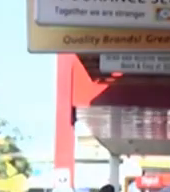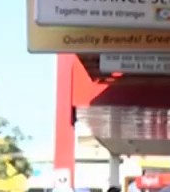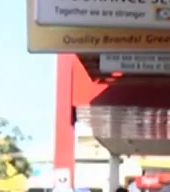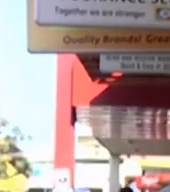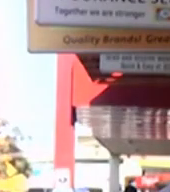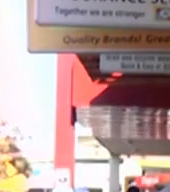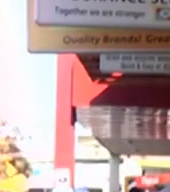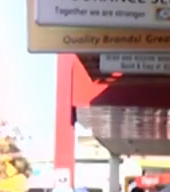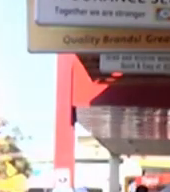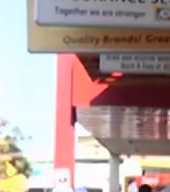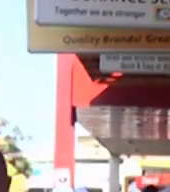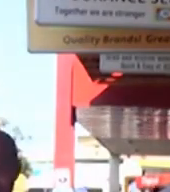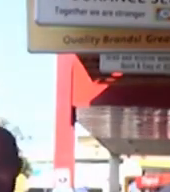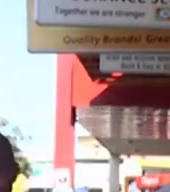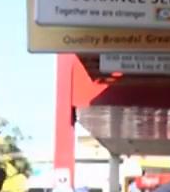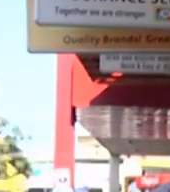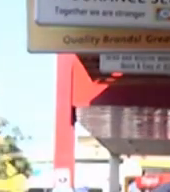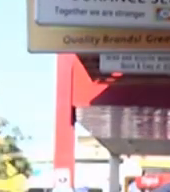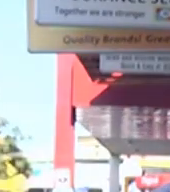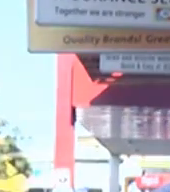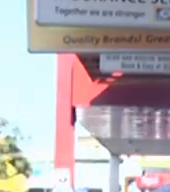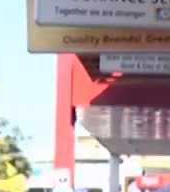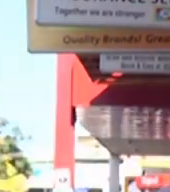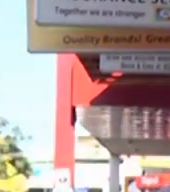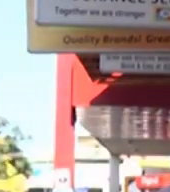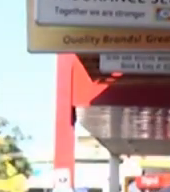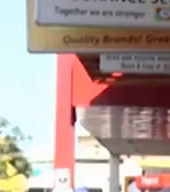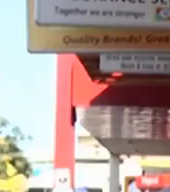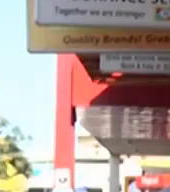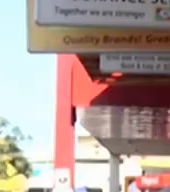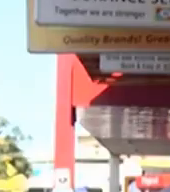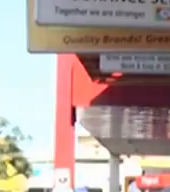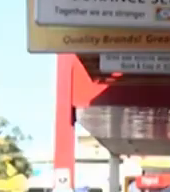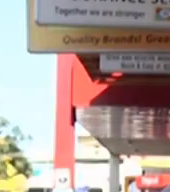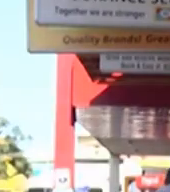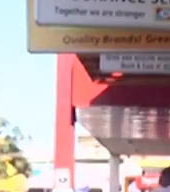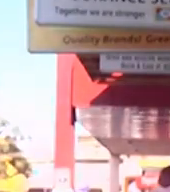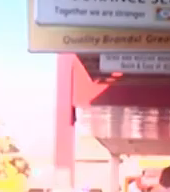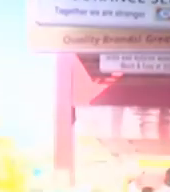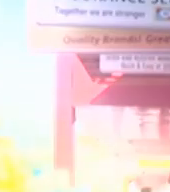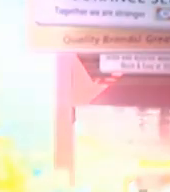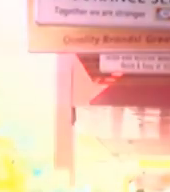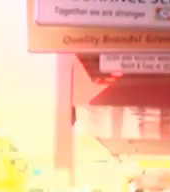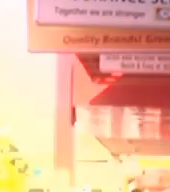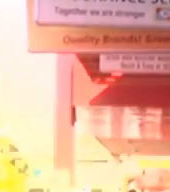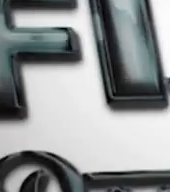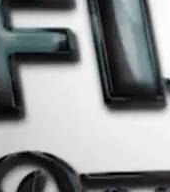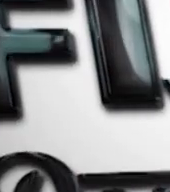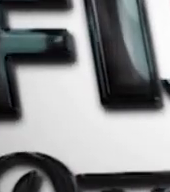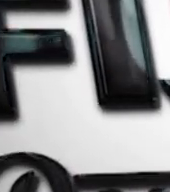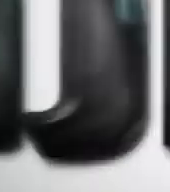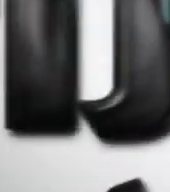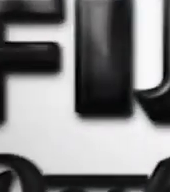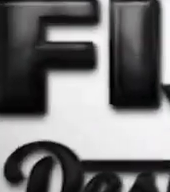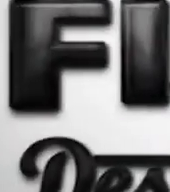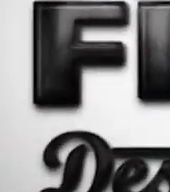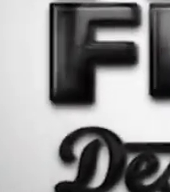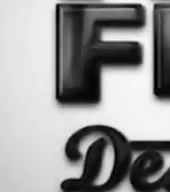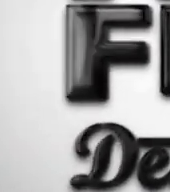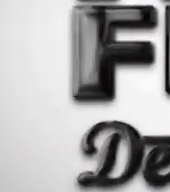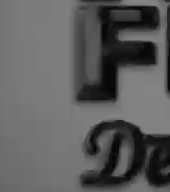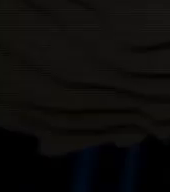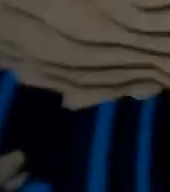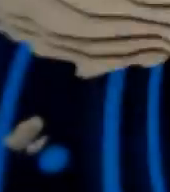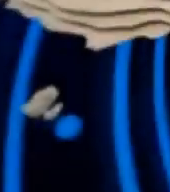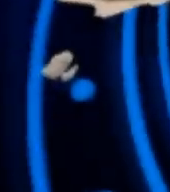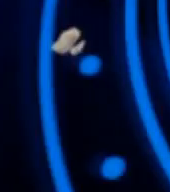Baik tu dia Nadi merah tahu, Radio Fiji बहुत Radio Fiji रोज सुनता हूँ. रेडियो फीजी 2 देश